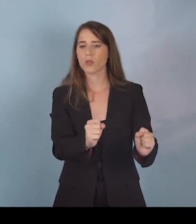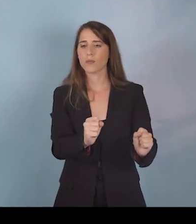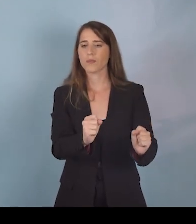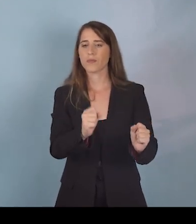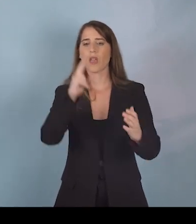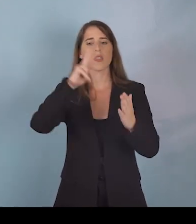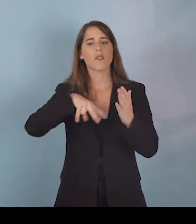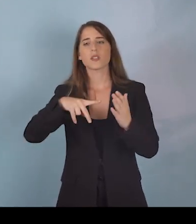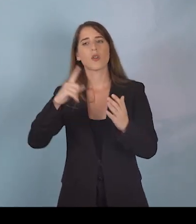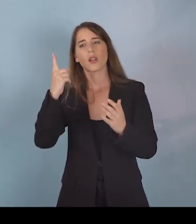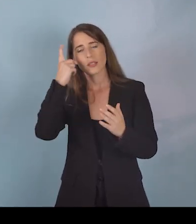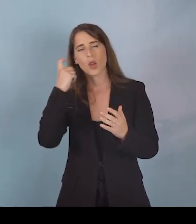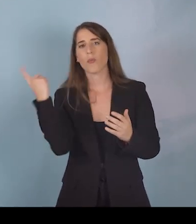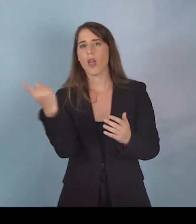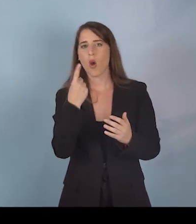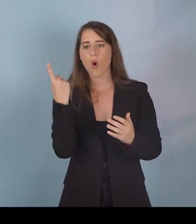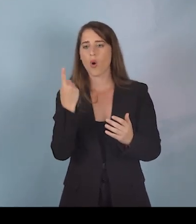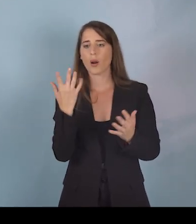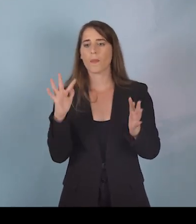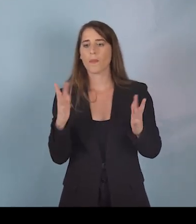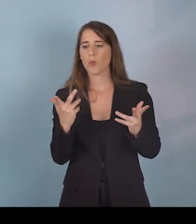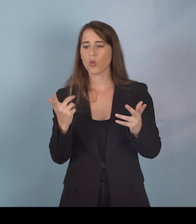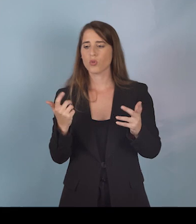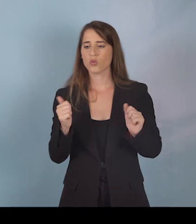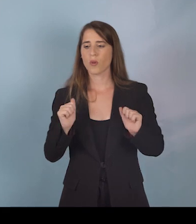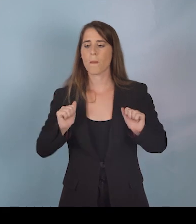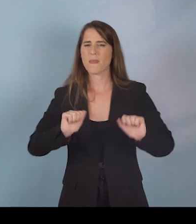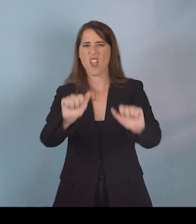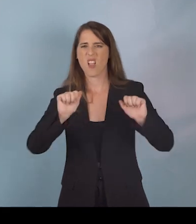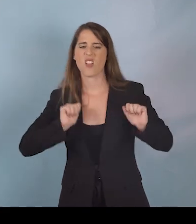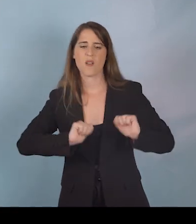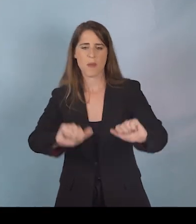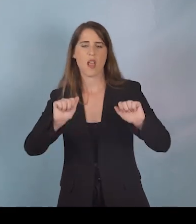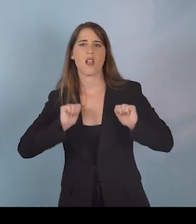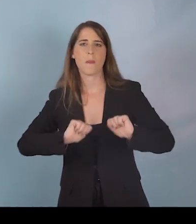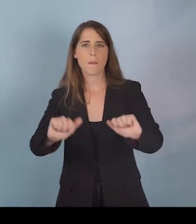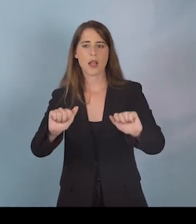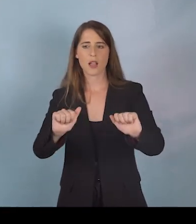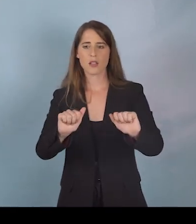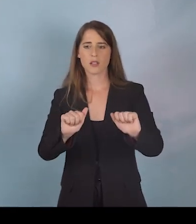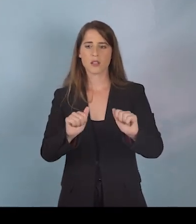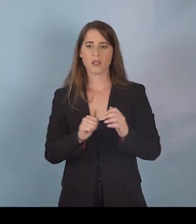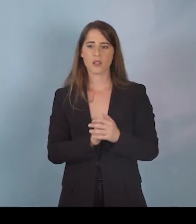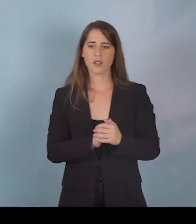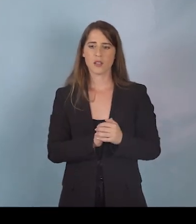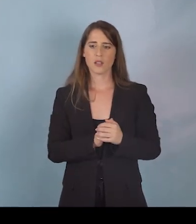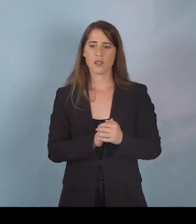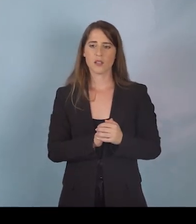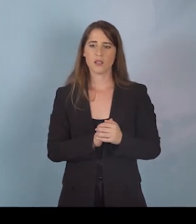χειρότερα όλες αυτές τις συνθήκες. Είτε μιλάμε για τα camps, έχουμε διαβάσει τώρα